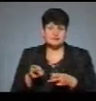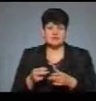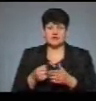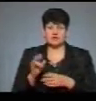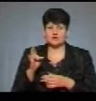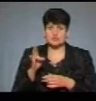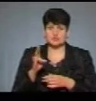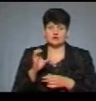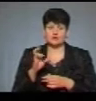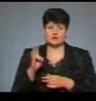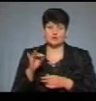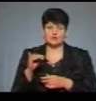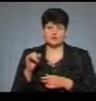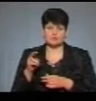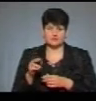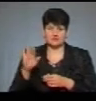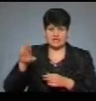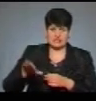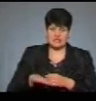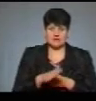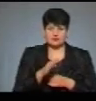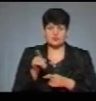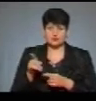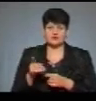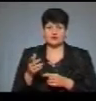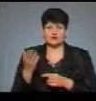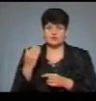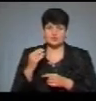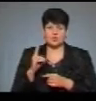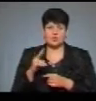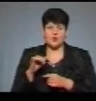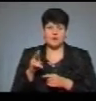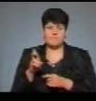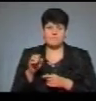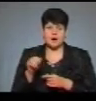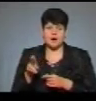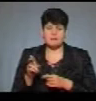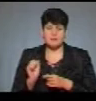для сноутюбів, та, що біля колишнього фонтану Кульбаба. І на